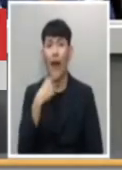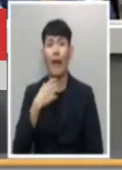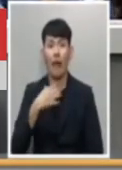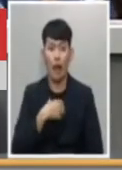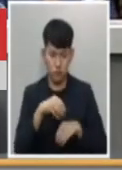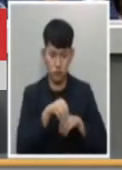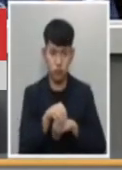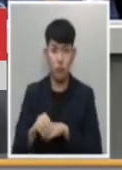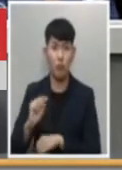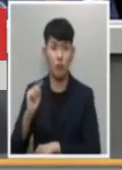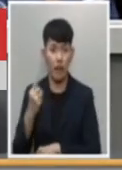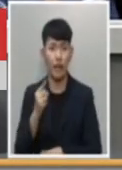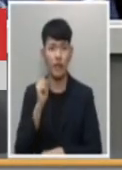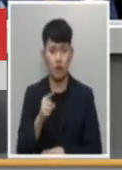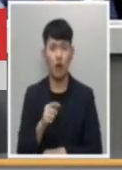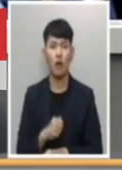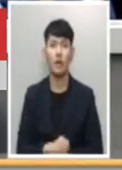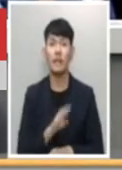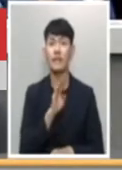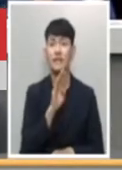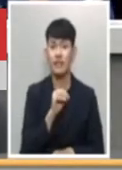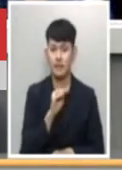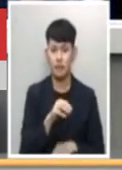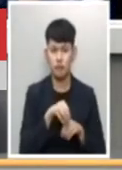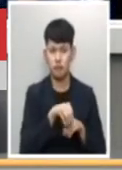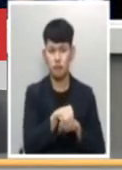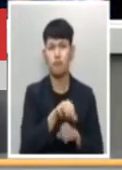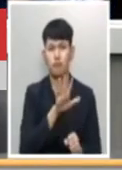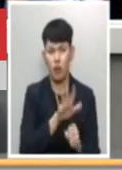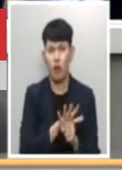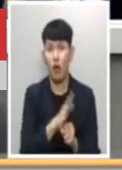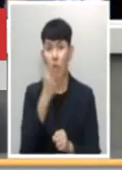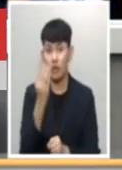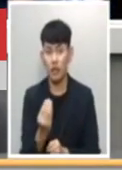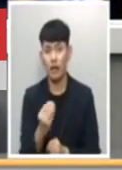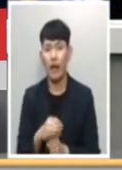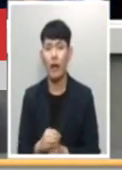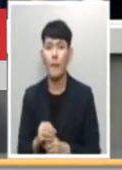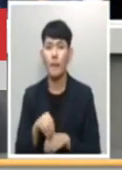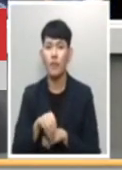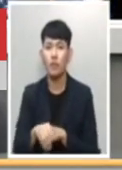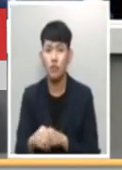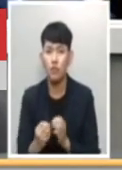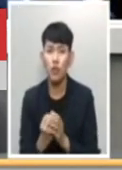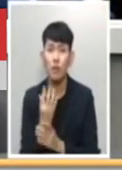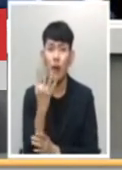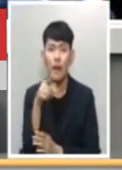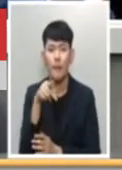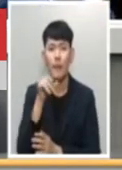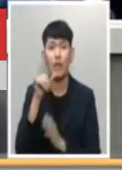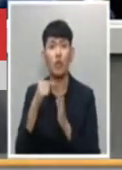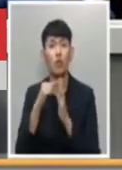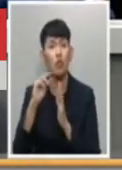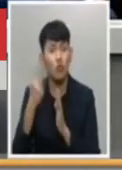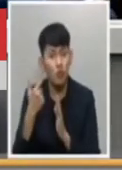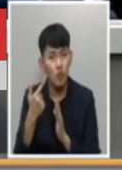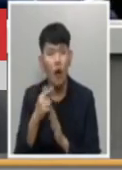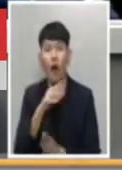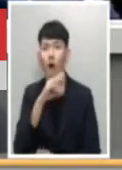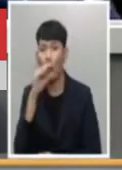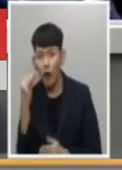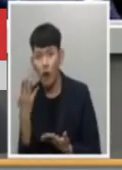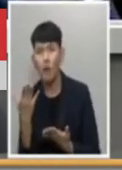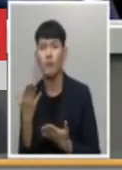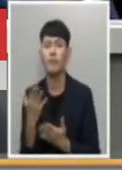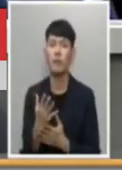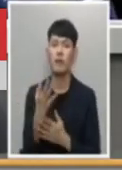อไร่ที่เหลือให้ปลูกไม้มีค่าเป็นไม้พยุงไม้มะค่าไม้สักทองนะครับหรือ